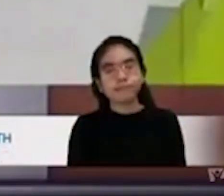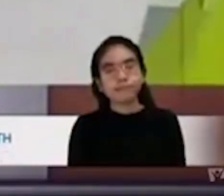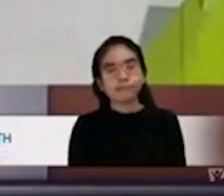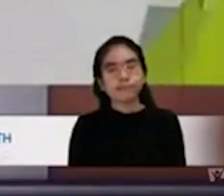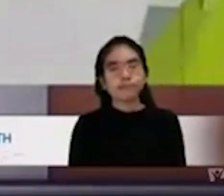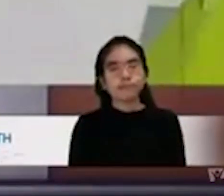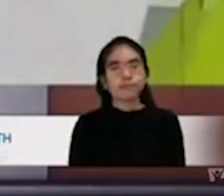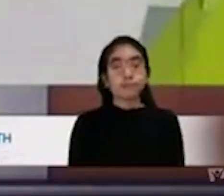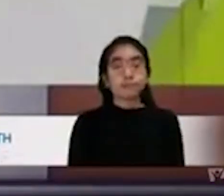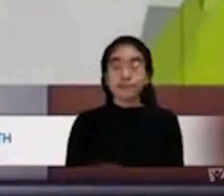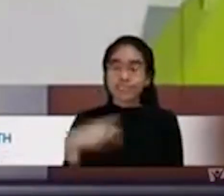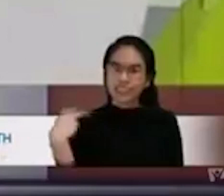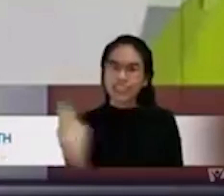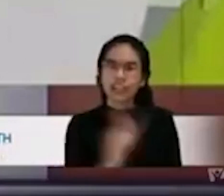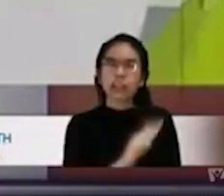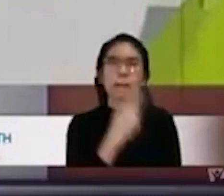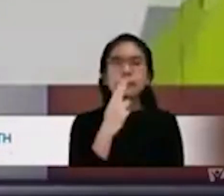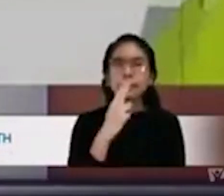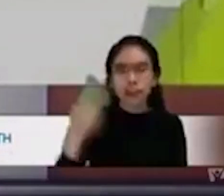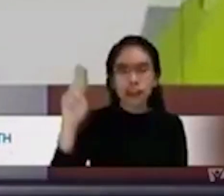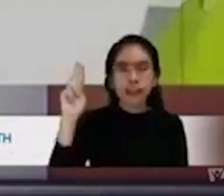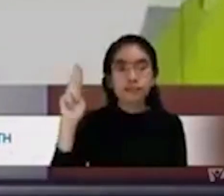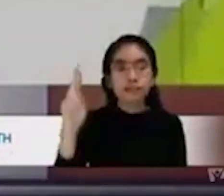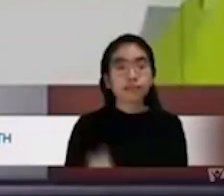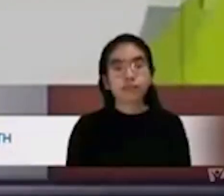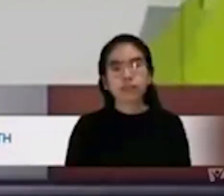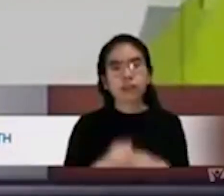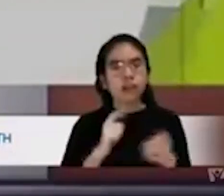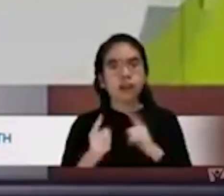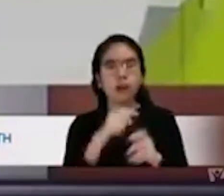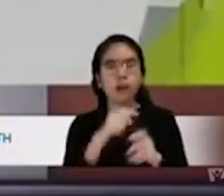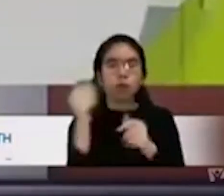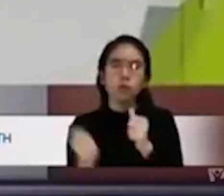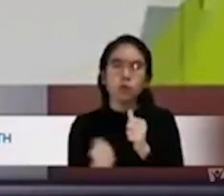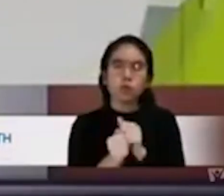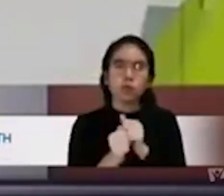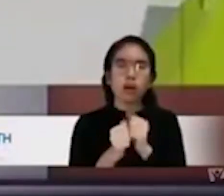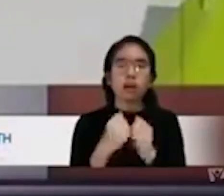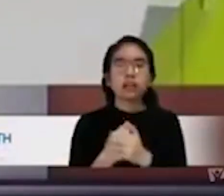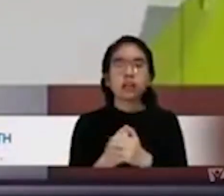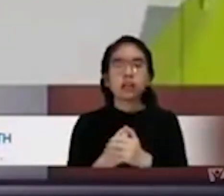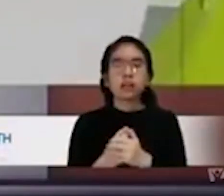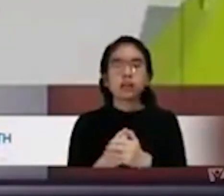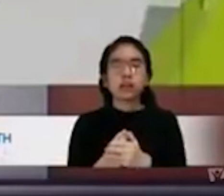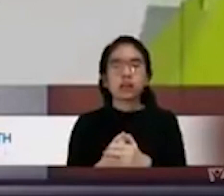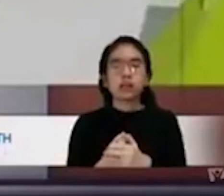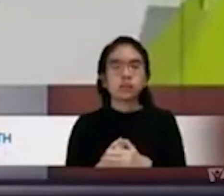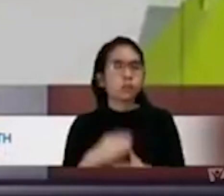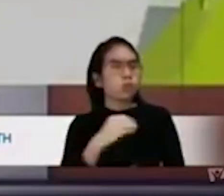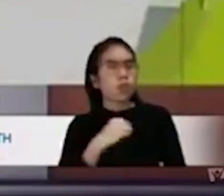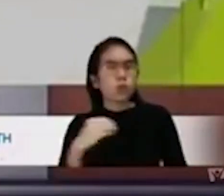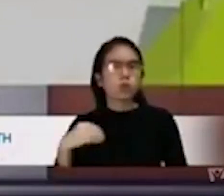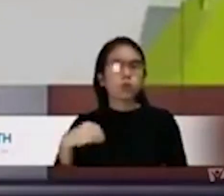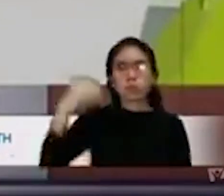semua anestesi, tim bedah, dan juga semua pekerja di departemen masing-masing. Yang mengerjakannya